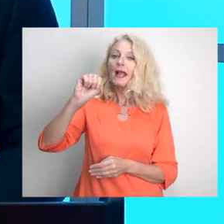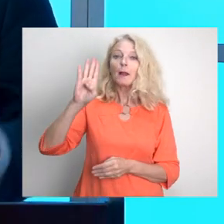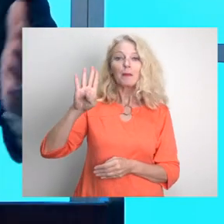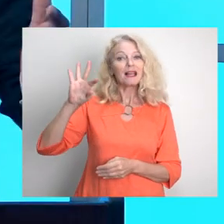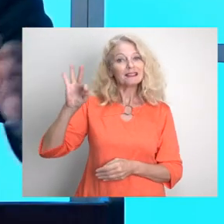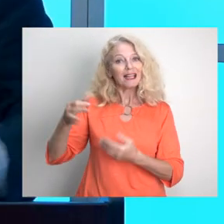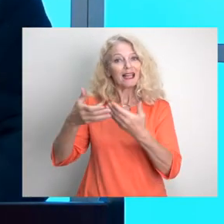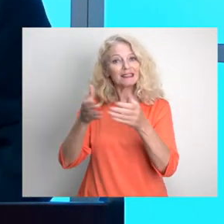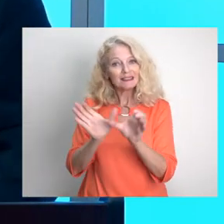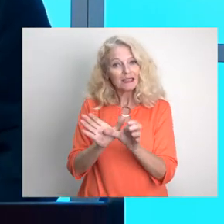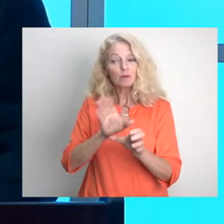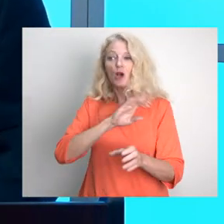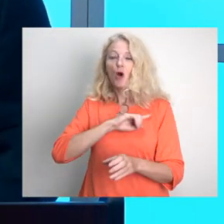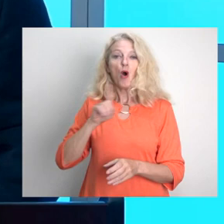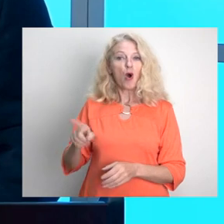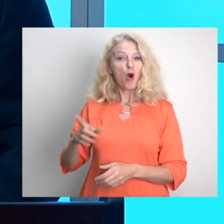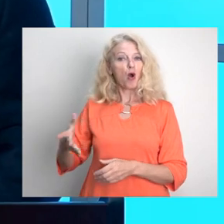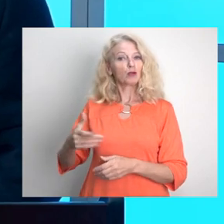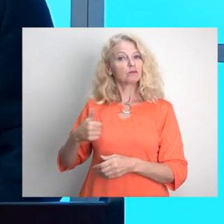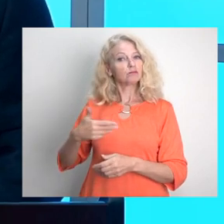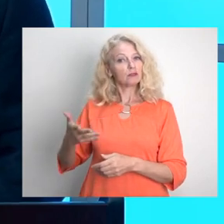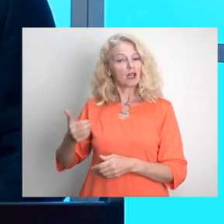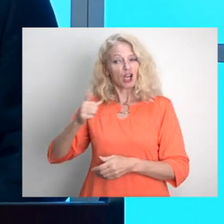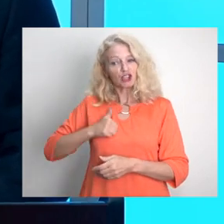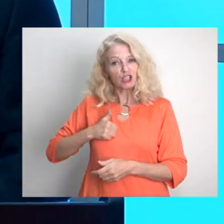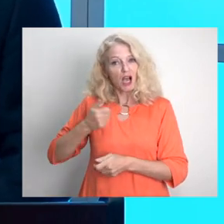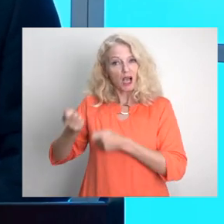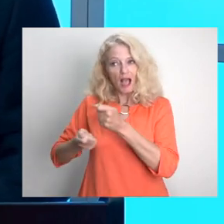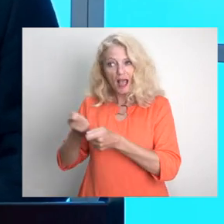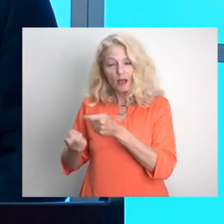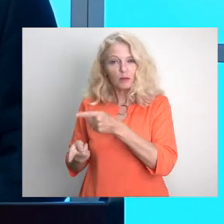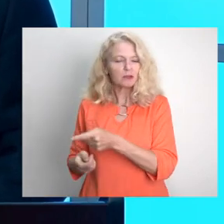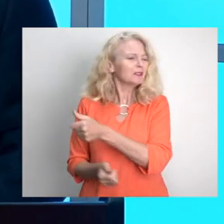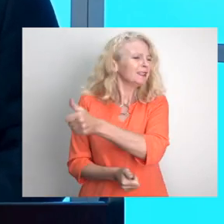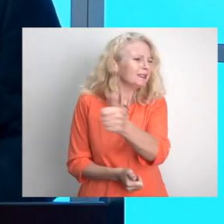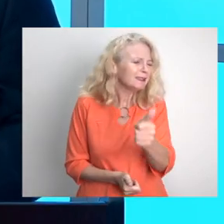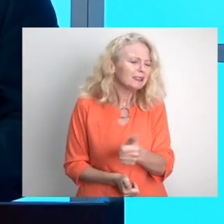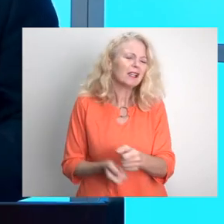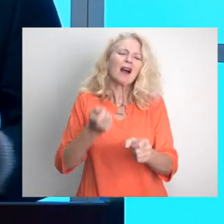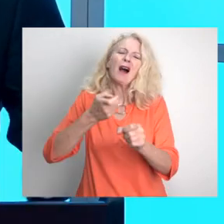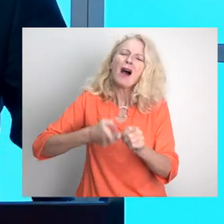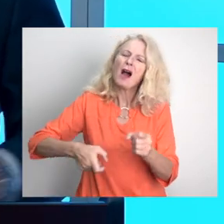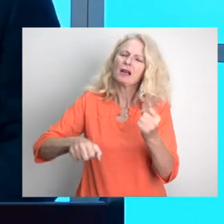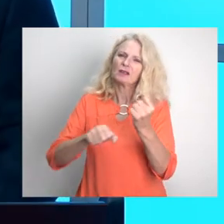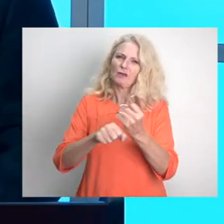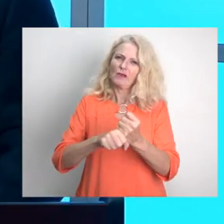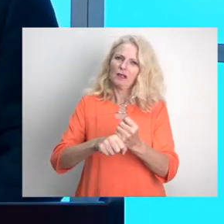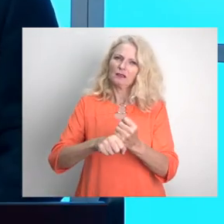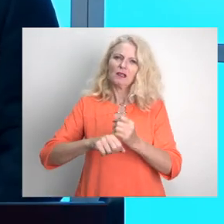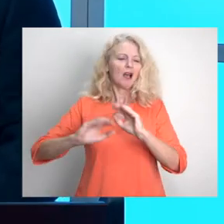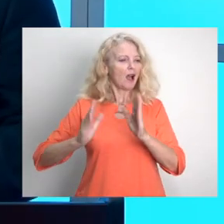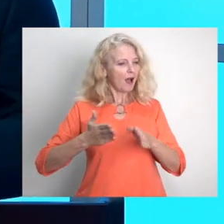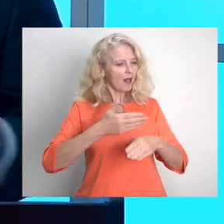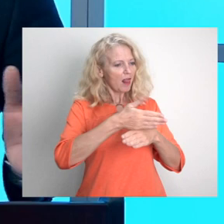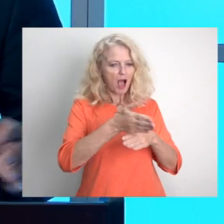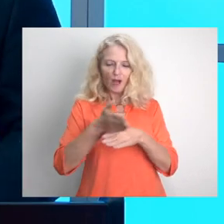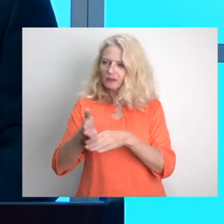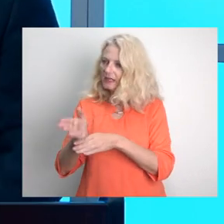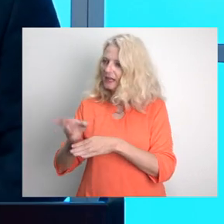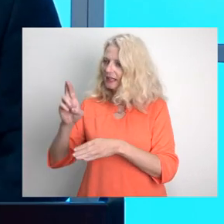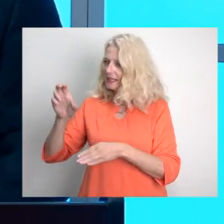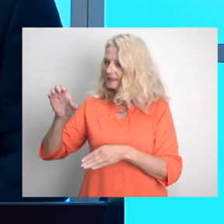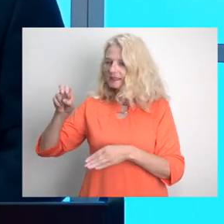EBT-team met leiderschap van de gezaghebber die tot nu toe goed werk heeft geleverd. Maar alle afdelingen van het OLB, alle